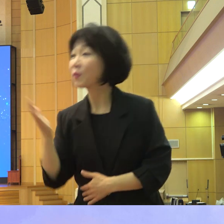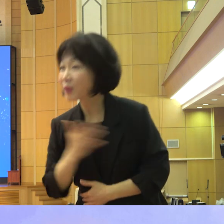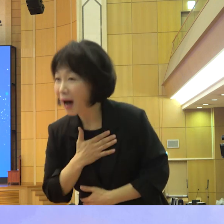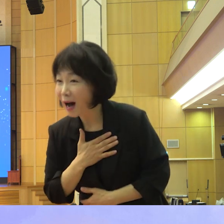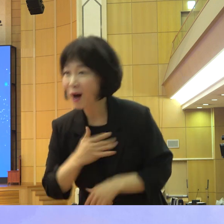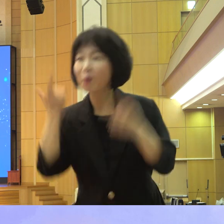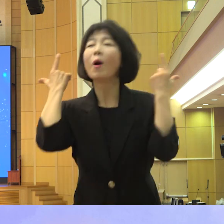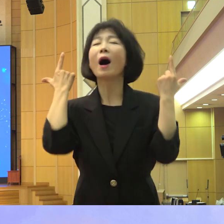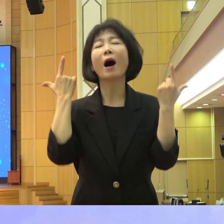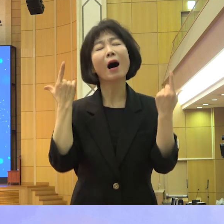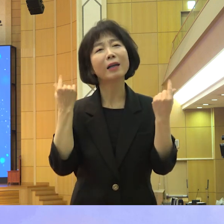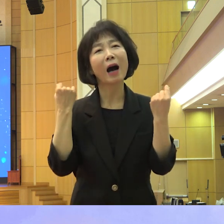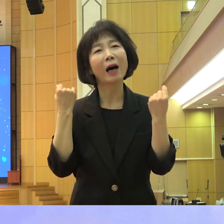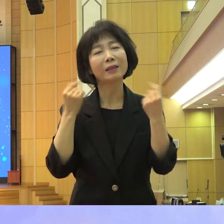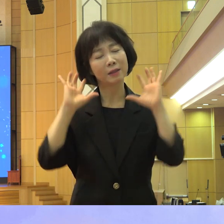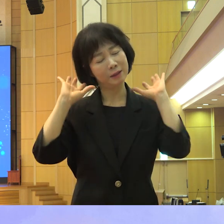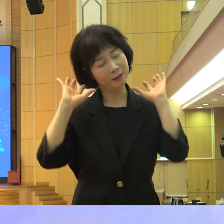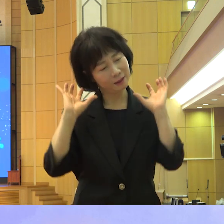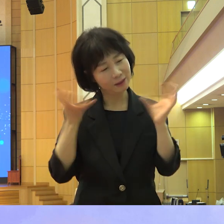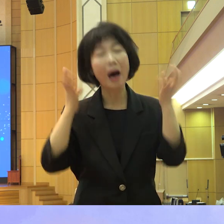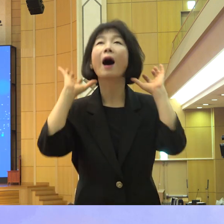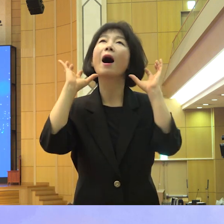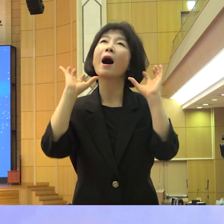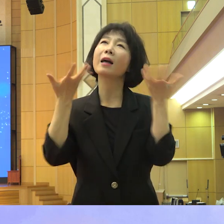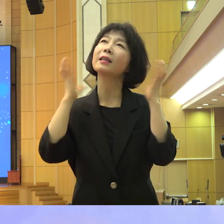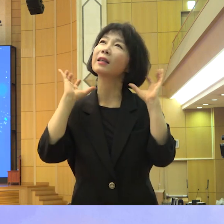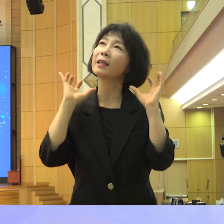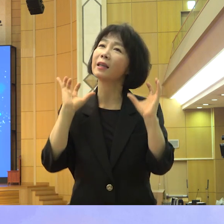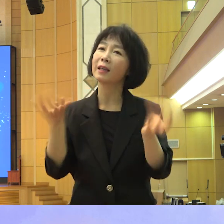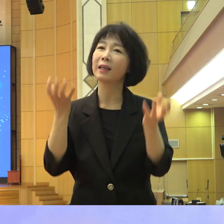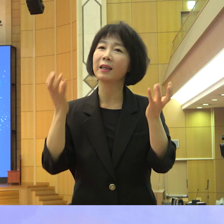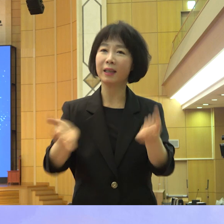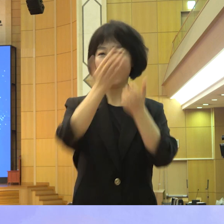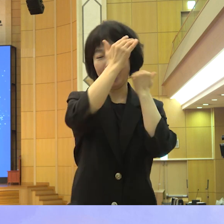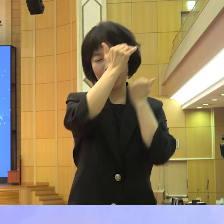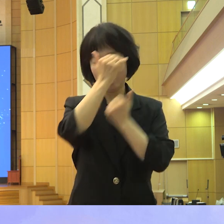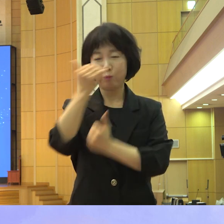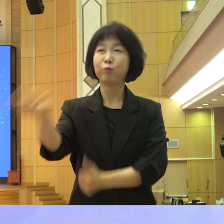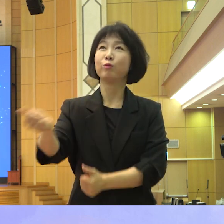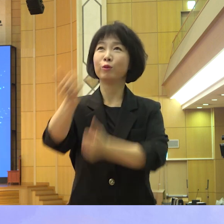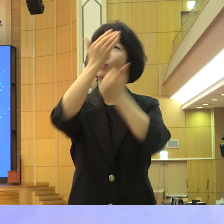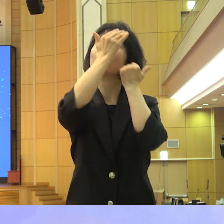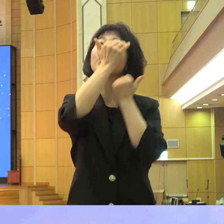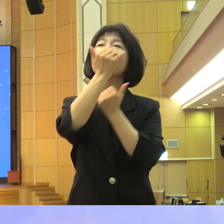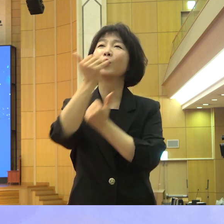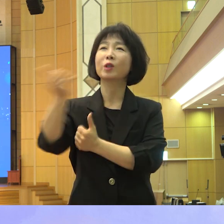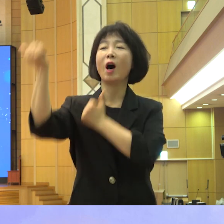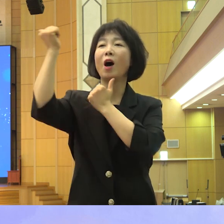기뻐요. 나와 같은 아이